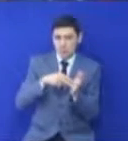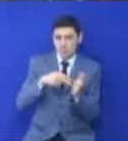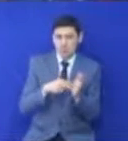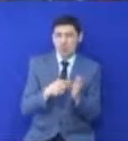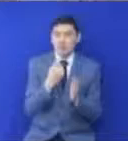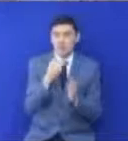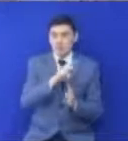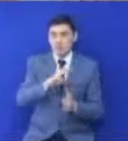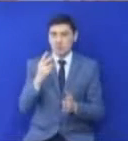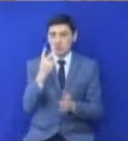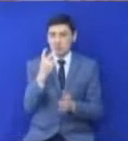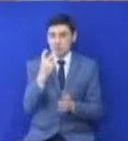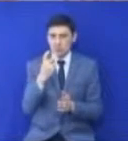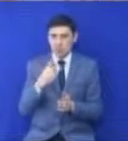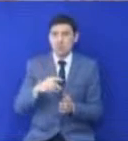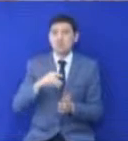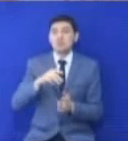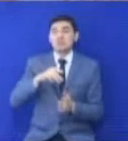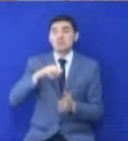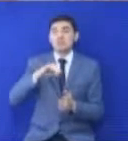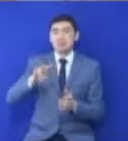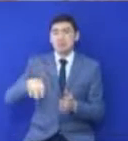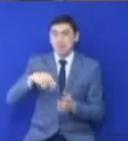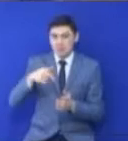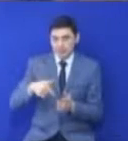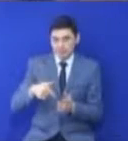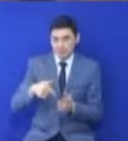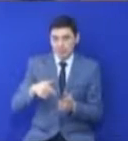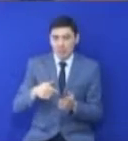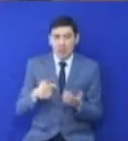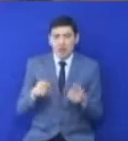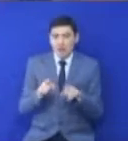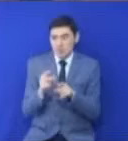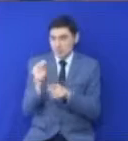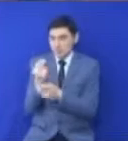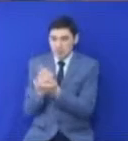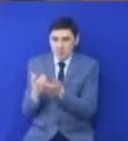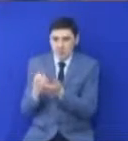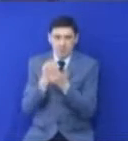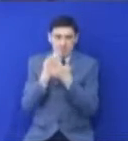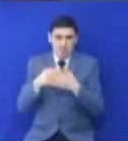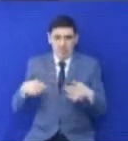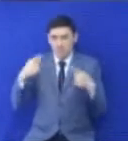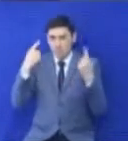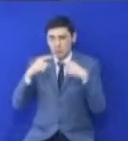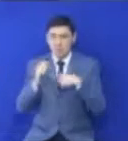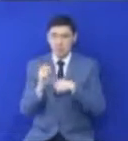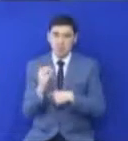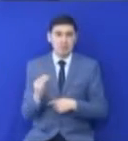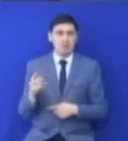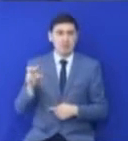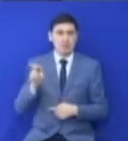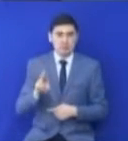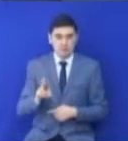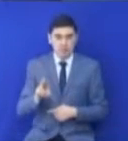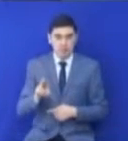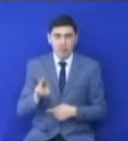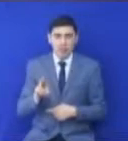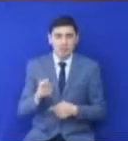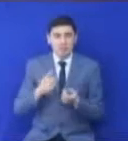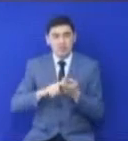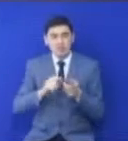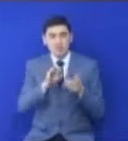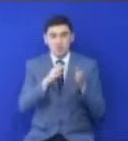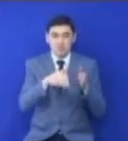Әкімнің айтуынша қазір бір ампулаға қаржы жиналған. Қосымша ақша жинау үшін түрлі акциялар ұйымдастыру ойда бар. Отбасының тұрмыс жағдайын